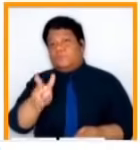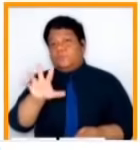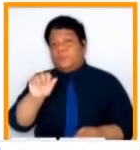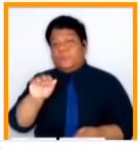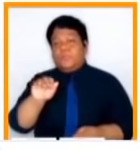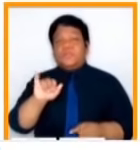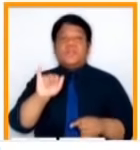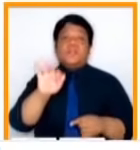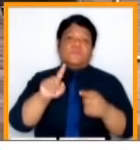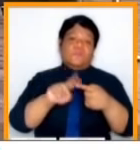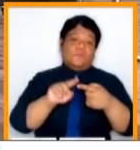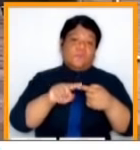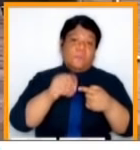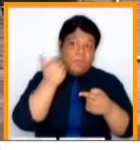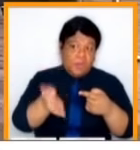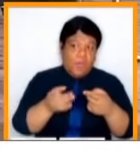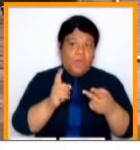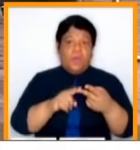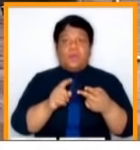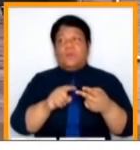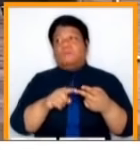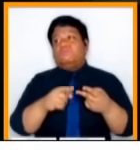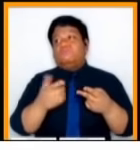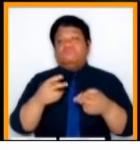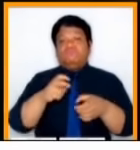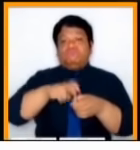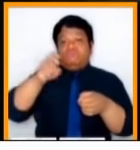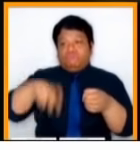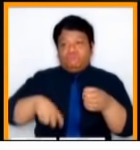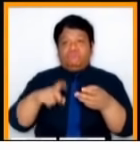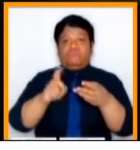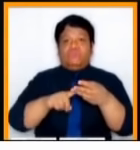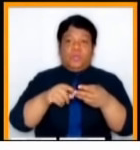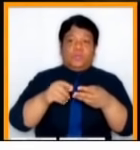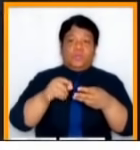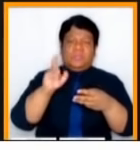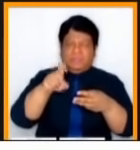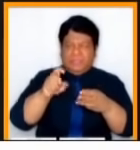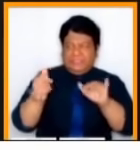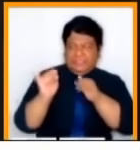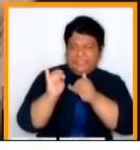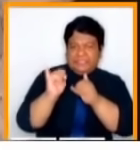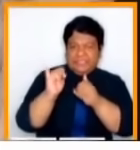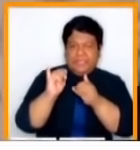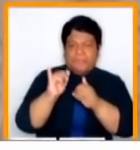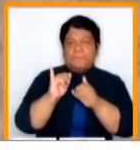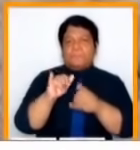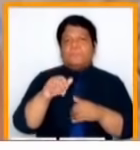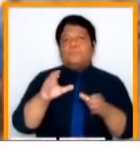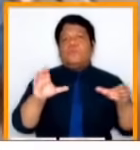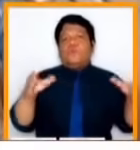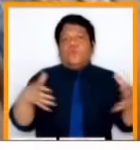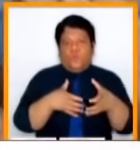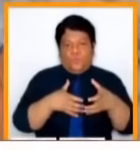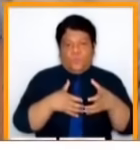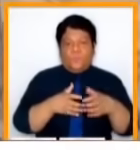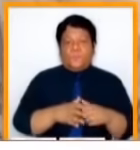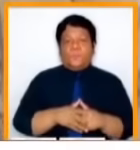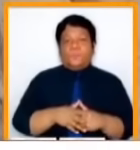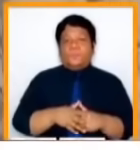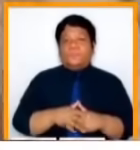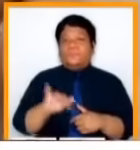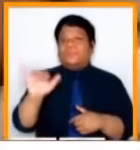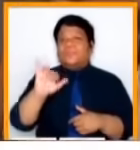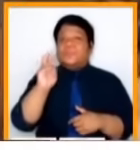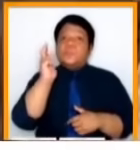o na-disqualify. Kailangan pareho sila ng partido o nabibilang sa isang koalisyon. Mismong si Pangulong Duterte ay humalili